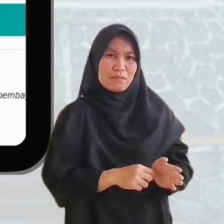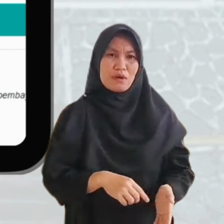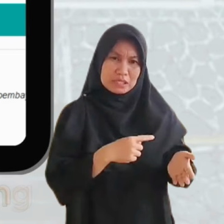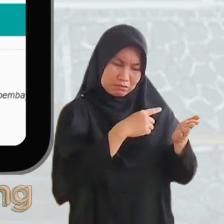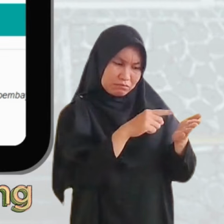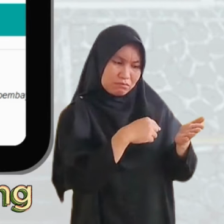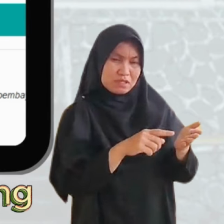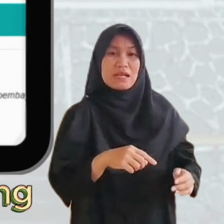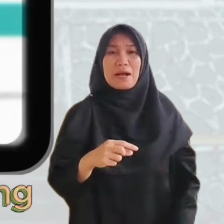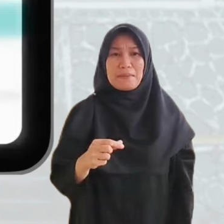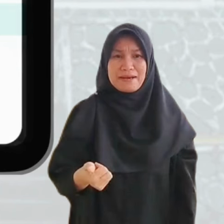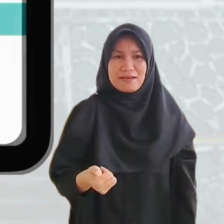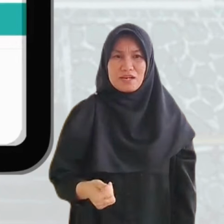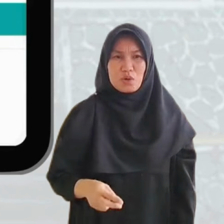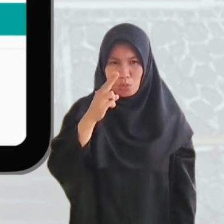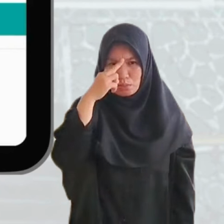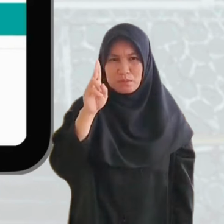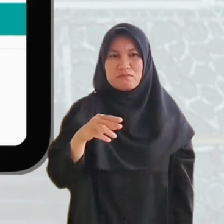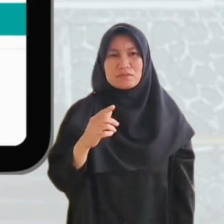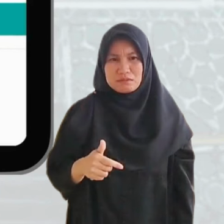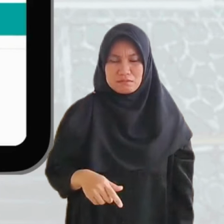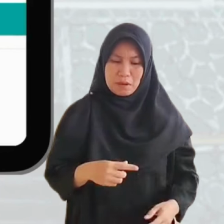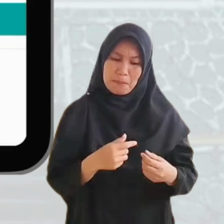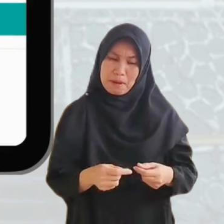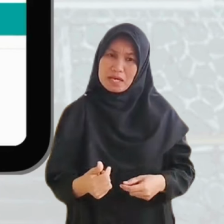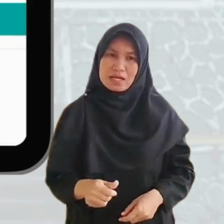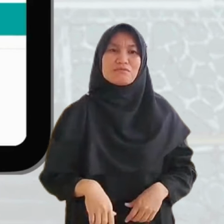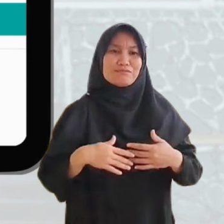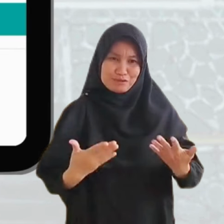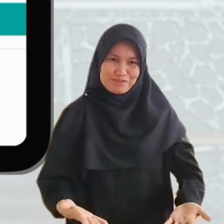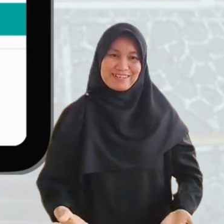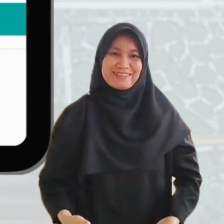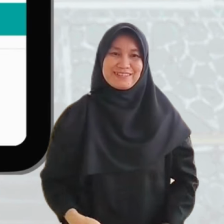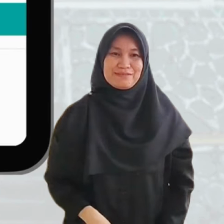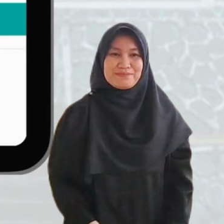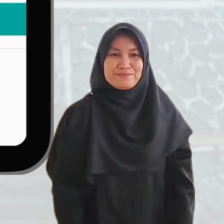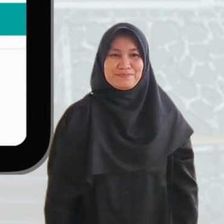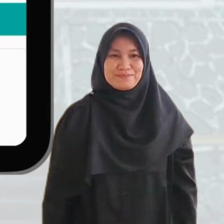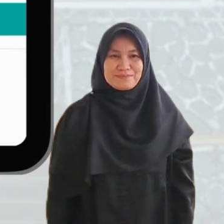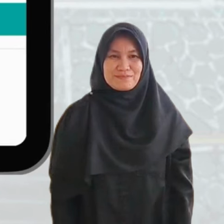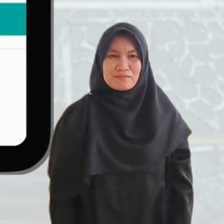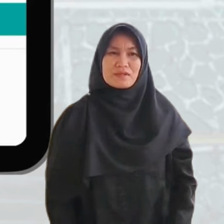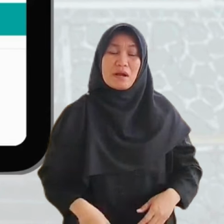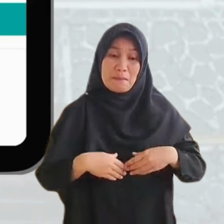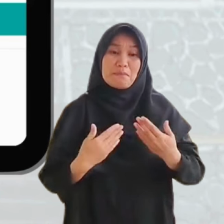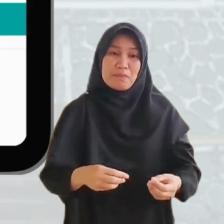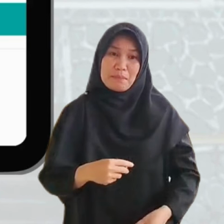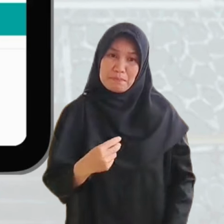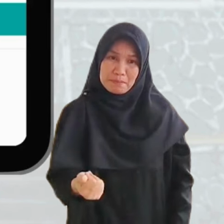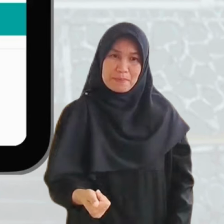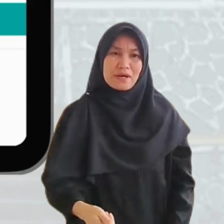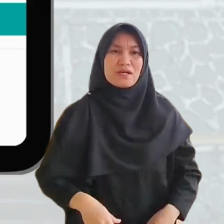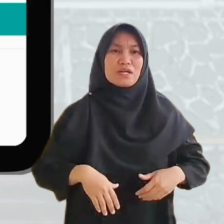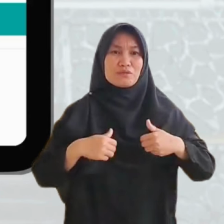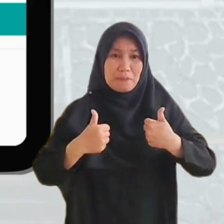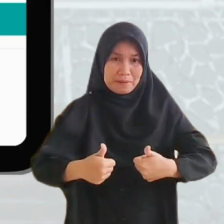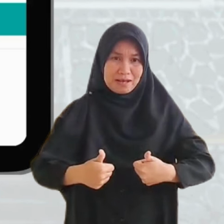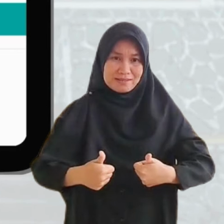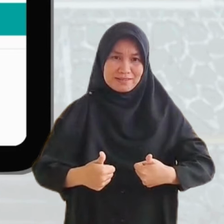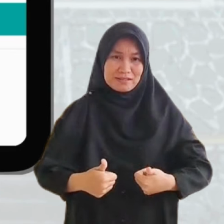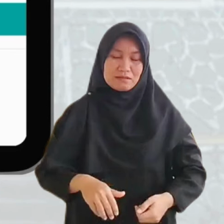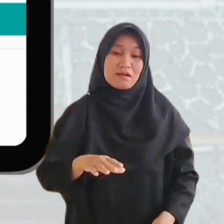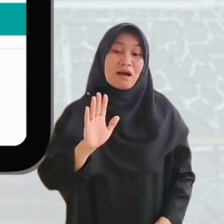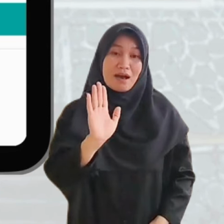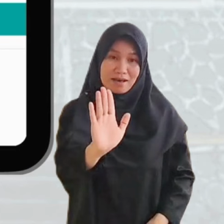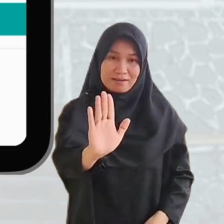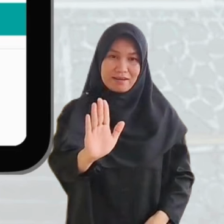ulang hingga muncul nomor rekening, atau virtual account yang baru. Setelah berhasil melakukan pembayaran, klik tombol cek